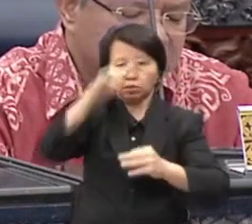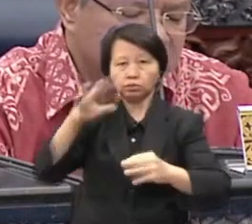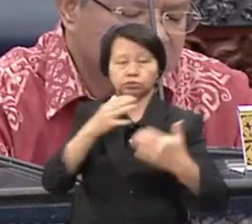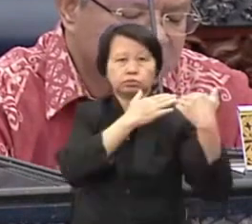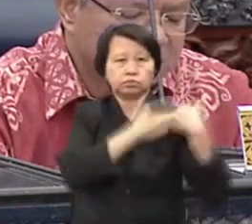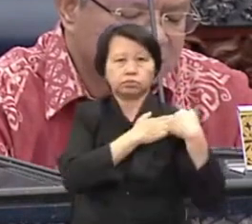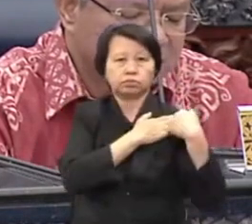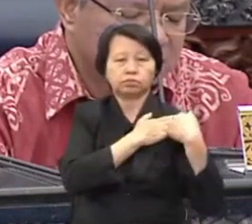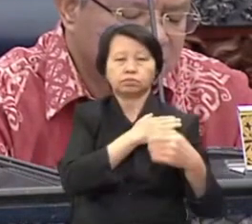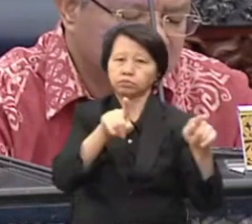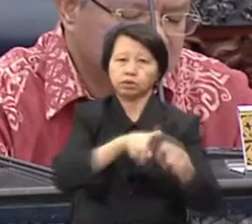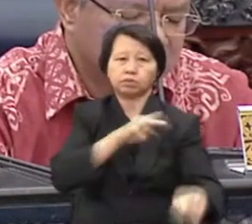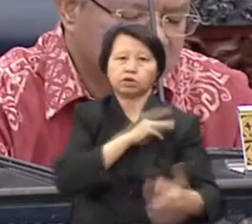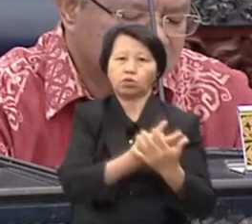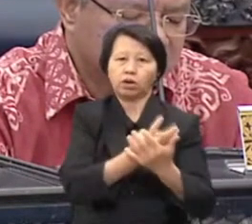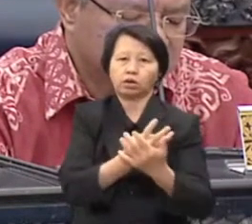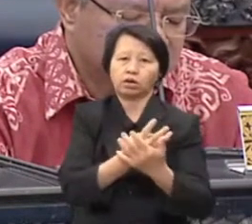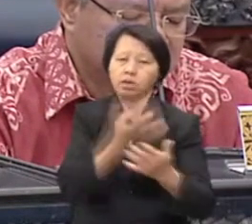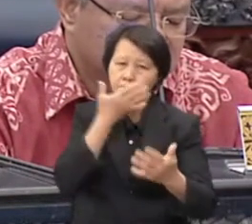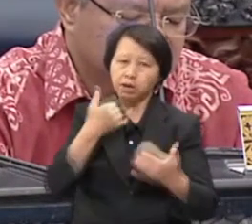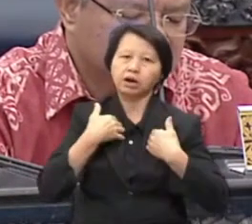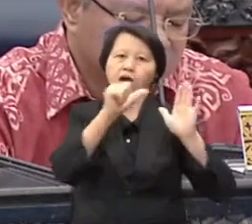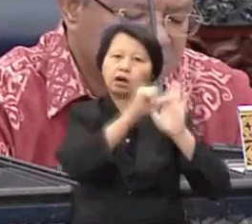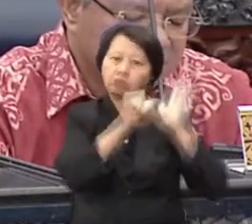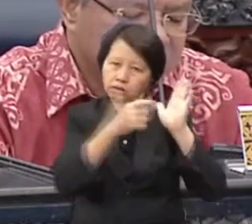memegang jawatan sebagai Menteri Keuangan